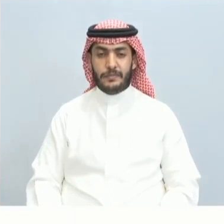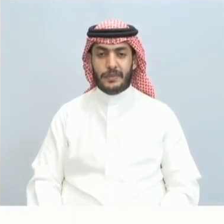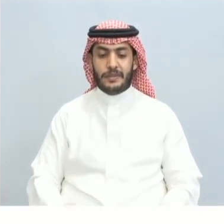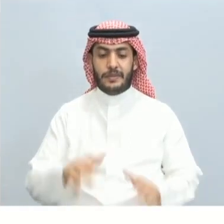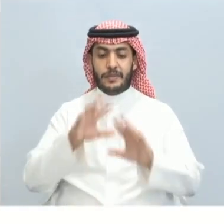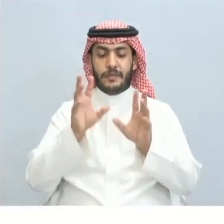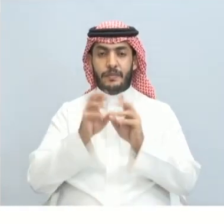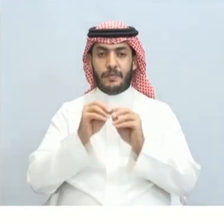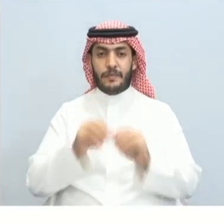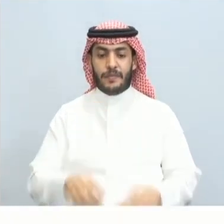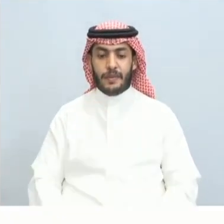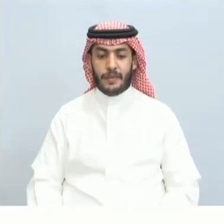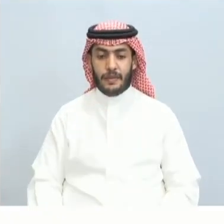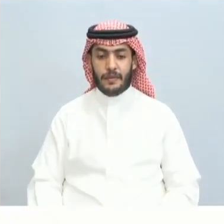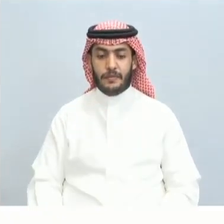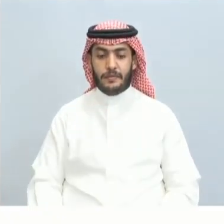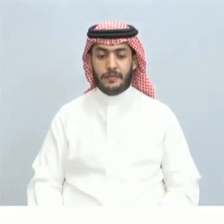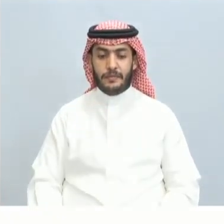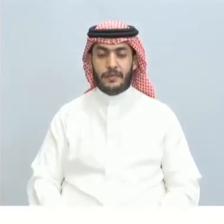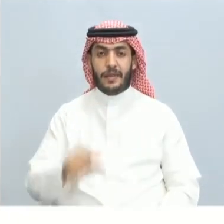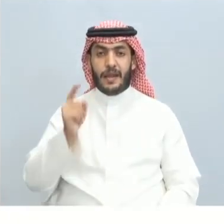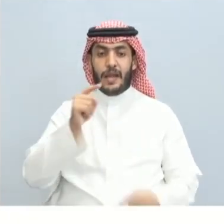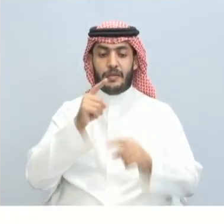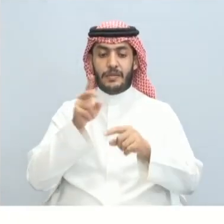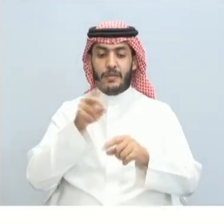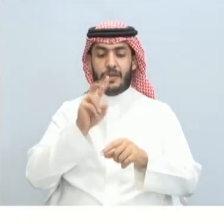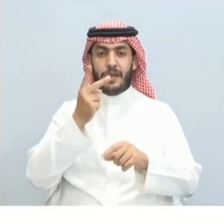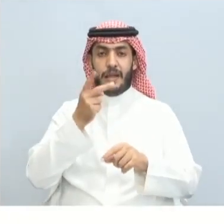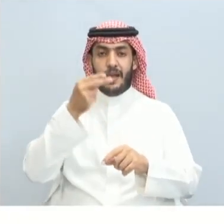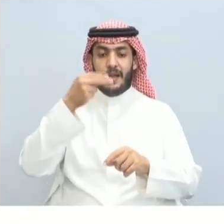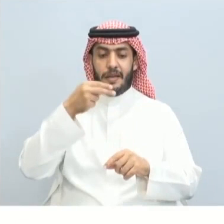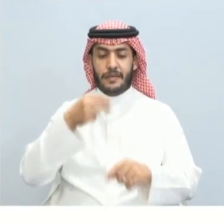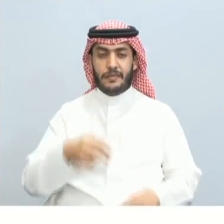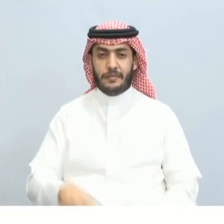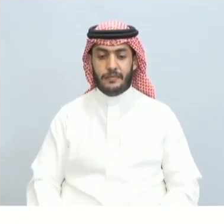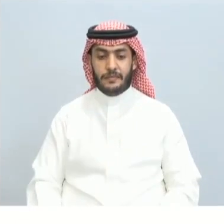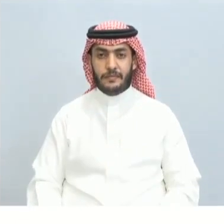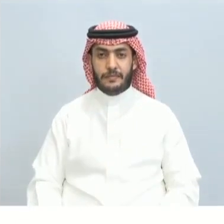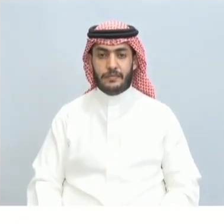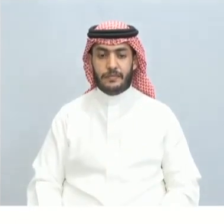المعادله هي ماذا نعم المعادله هي راء تساوي 12 عين